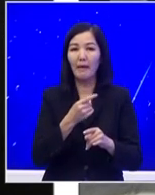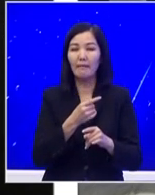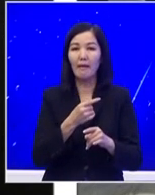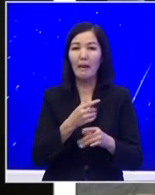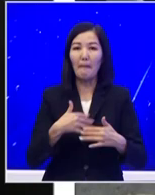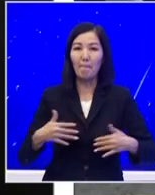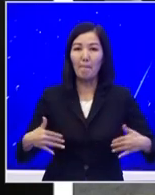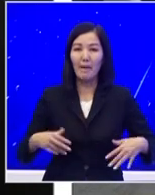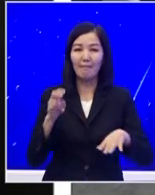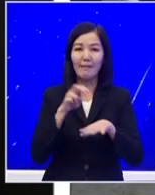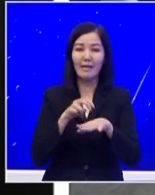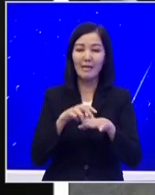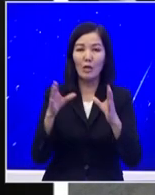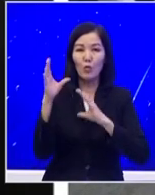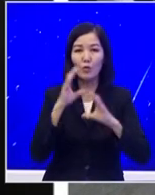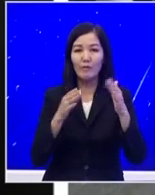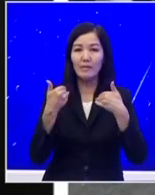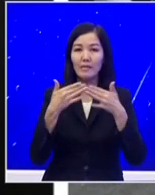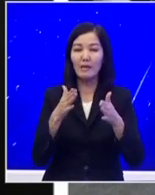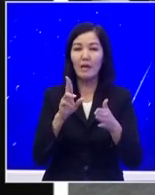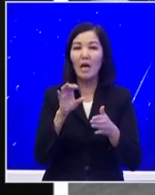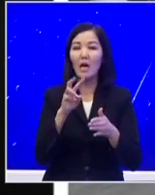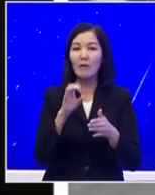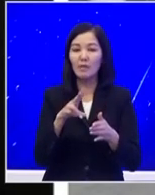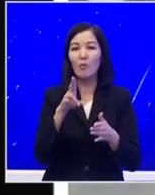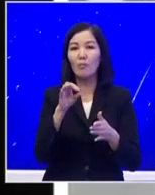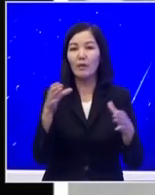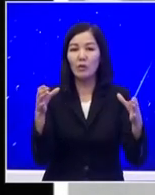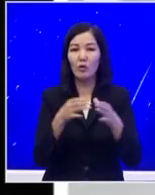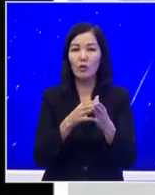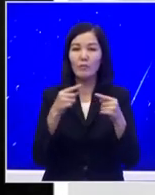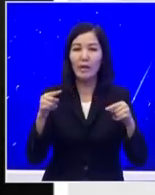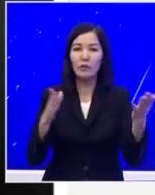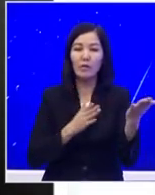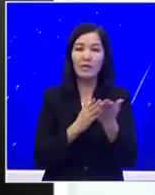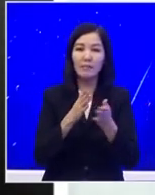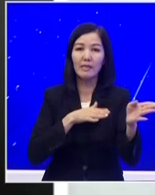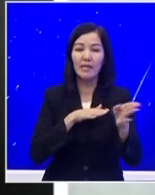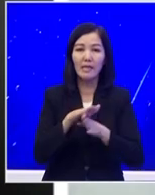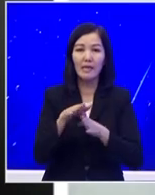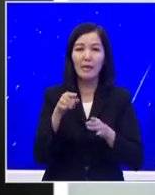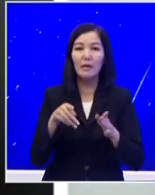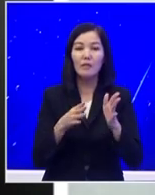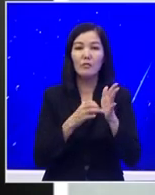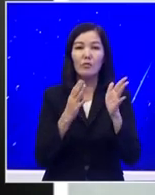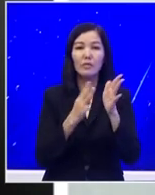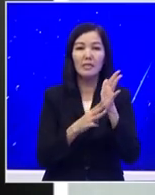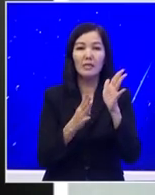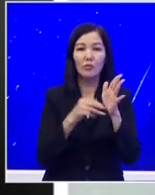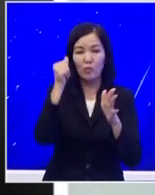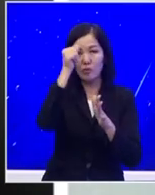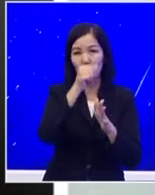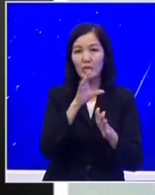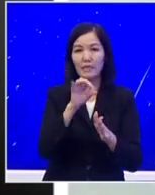жастайынан белсенді болған. Комсомол, партия құрылымдарында түрлі қызметтер атқарған. 1989 жылы Сарқан